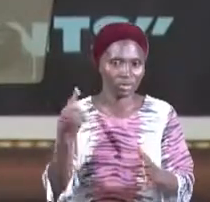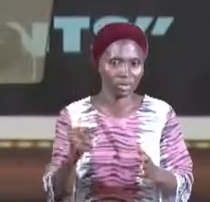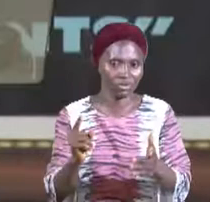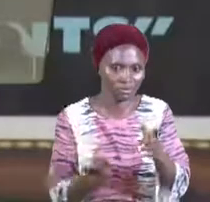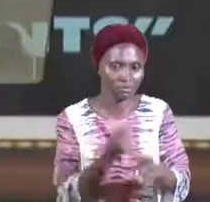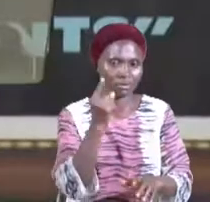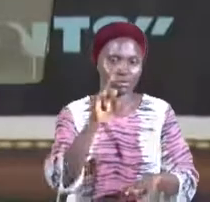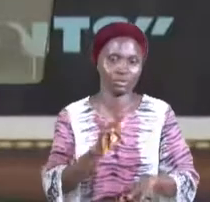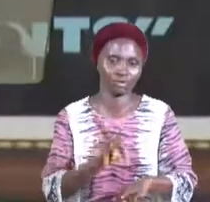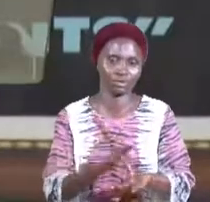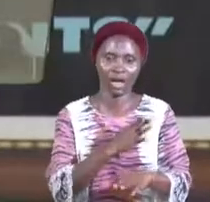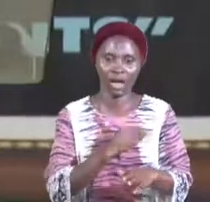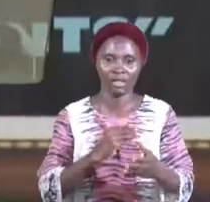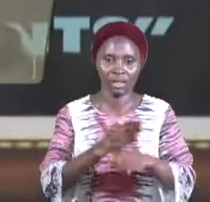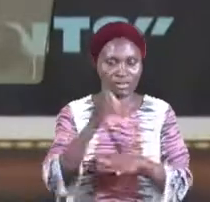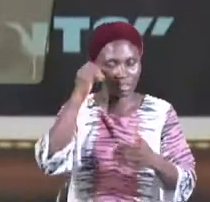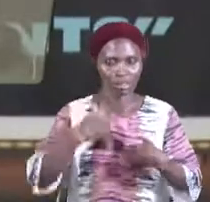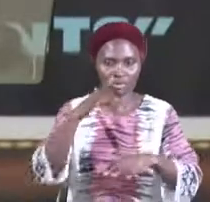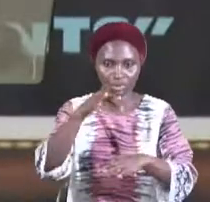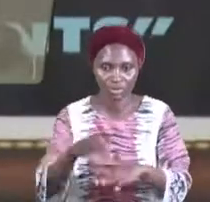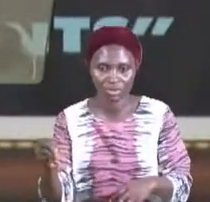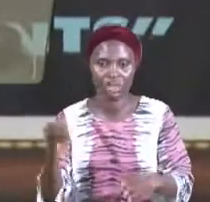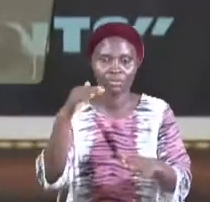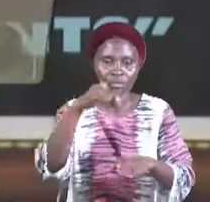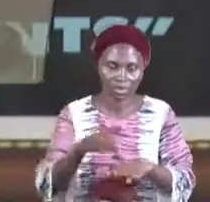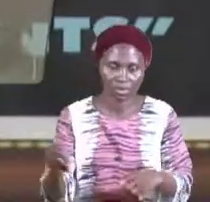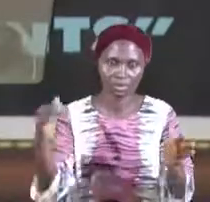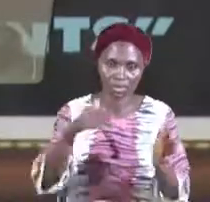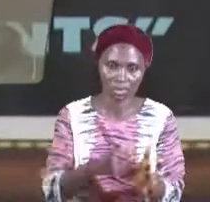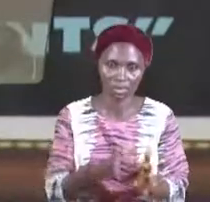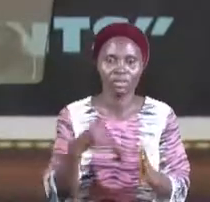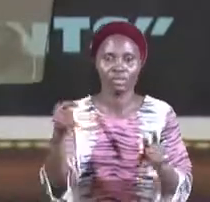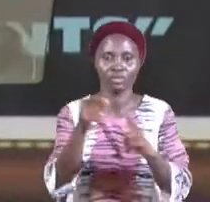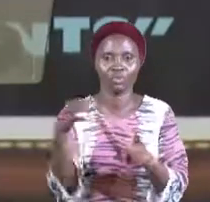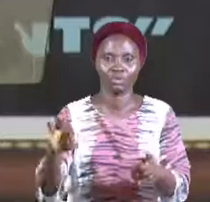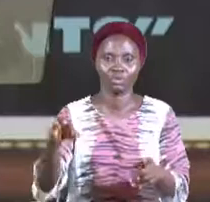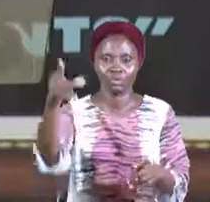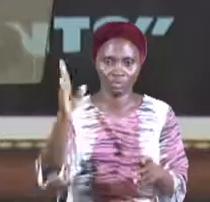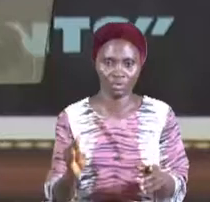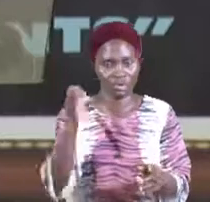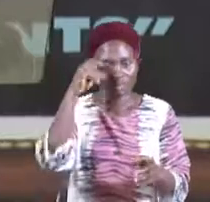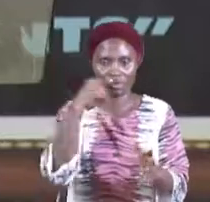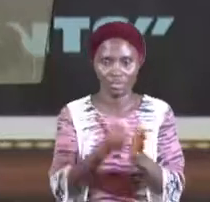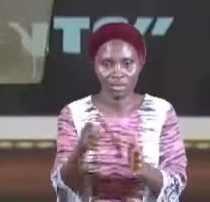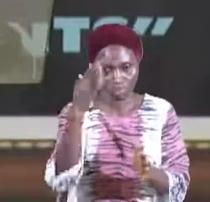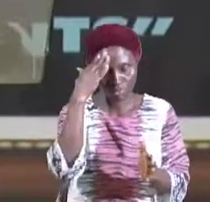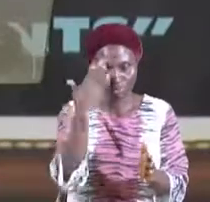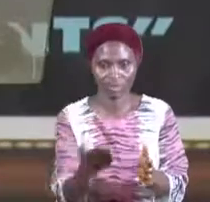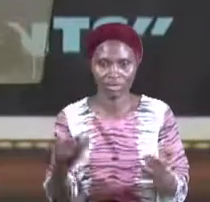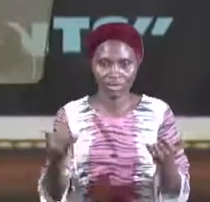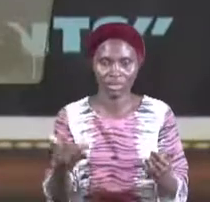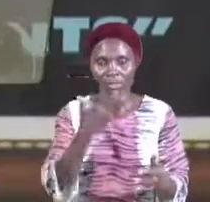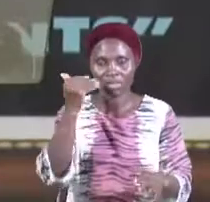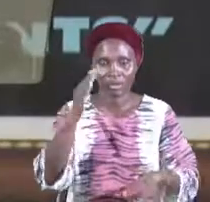après les avoir touchés, enseigné la parole de Dieu, il dit, « Vous connaissez les choses maintenant, meilleures que les